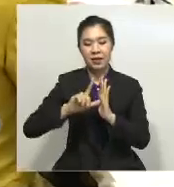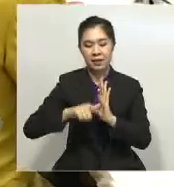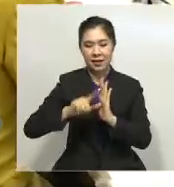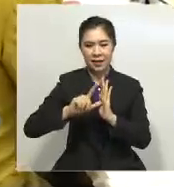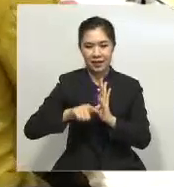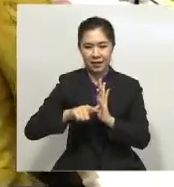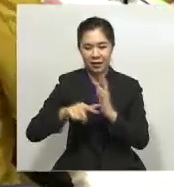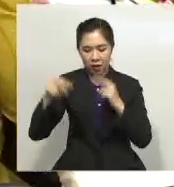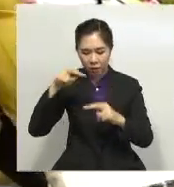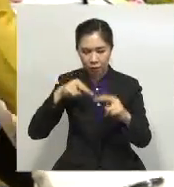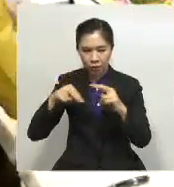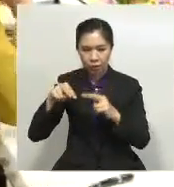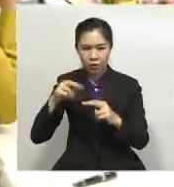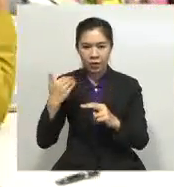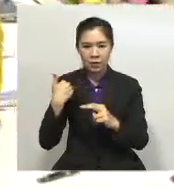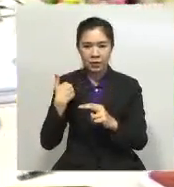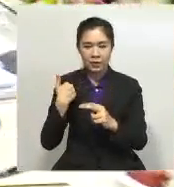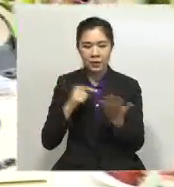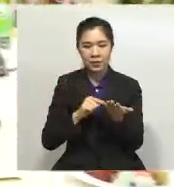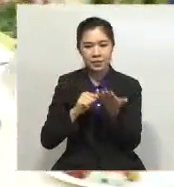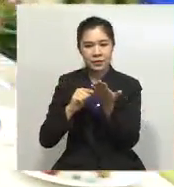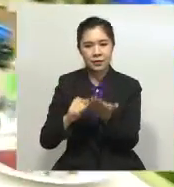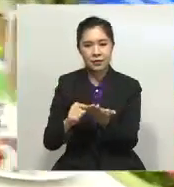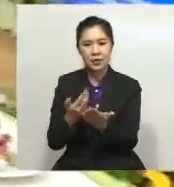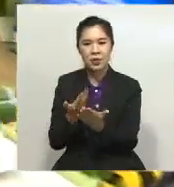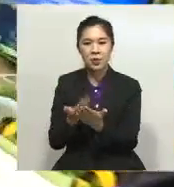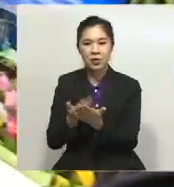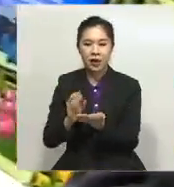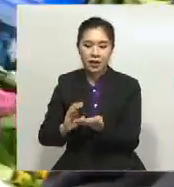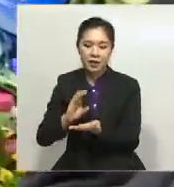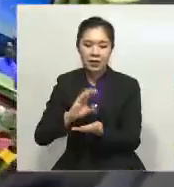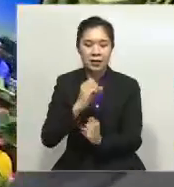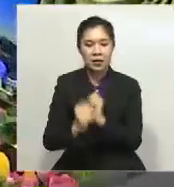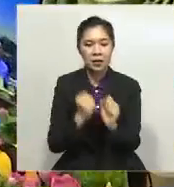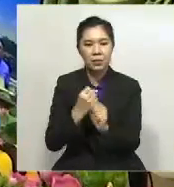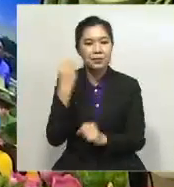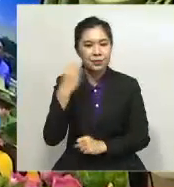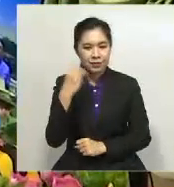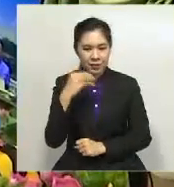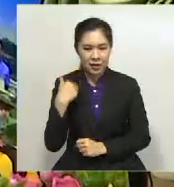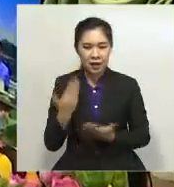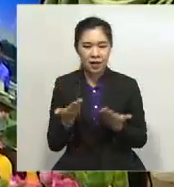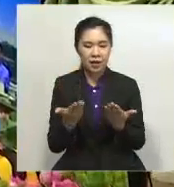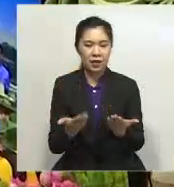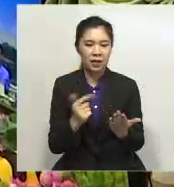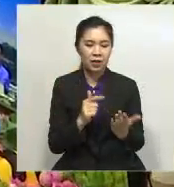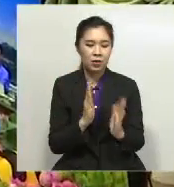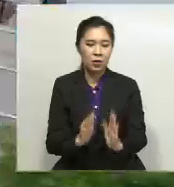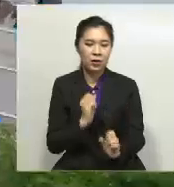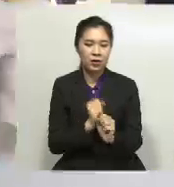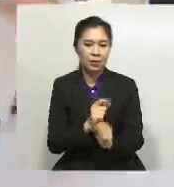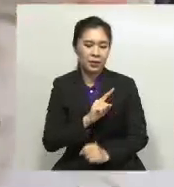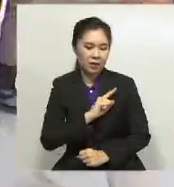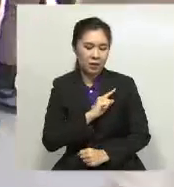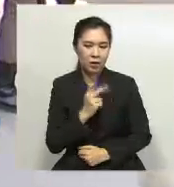รักษาความสงบแห่งชาติขอรับการพิจารณาบำเหน็จประจำปีนอกเหนือโควต้าพิเศษให้กับเจ้าหน้าที่ผู้ปฏิบัติงานในคส